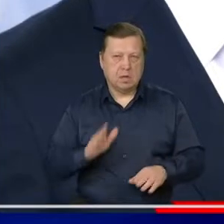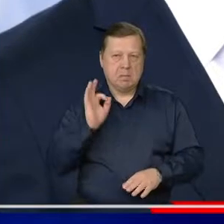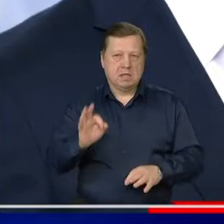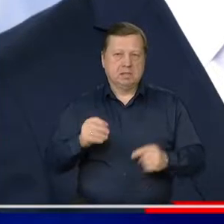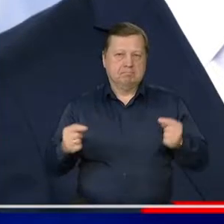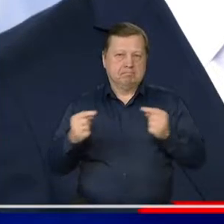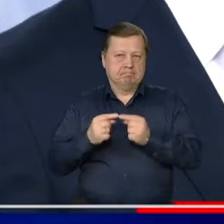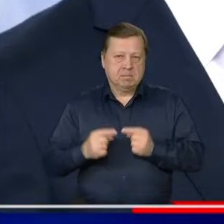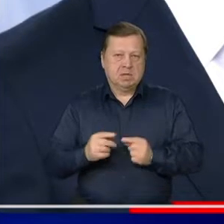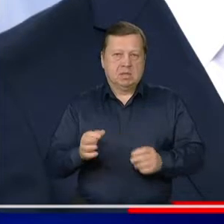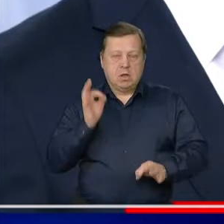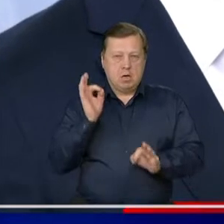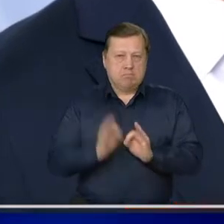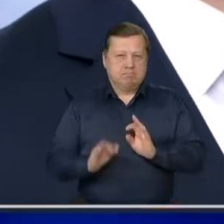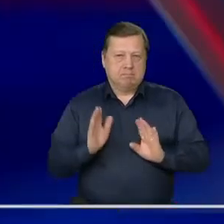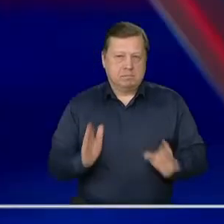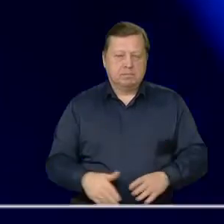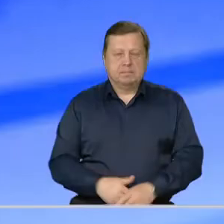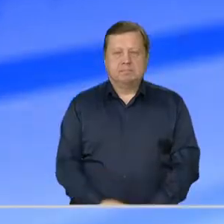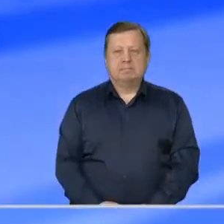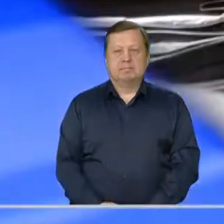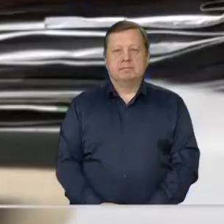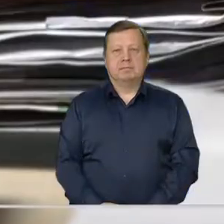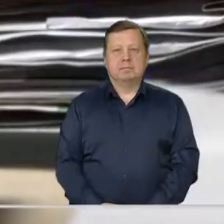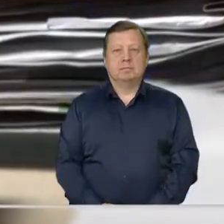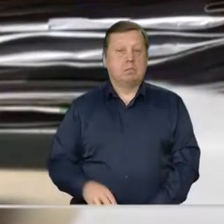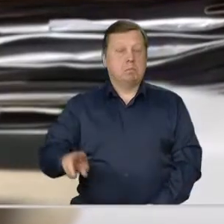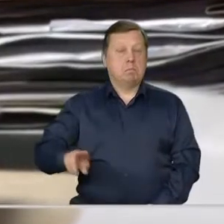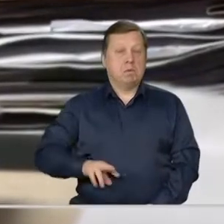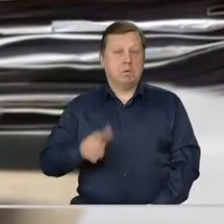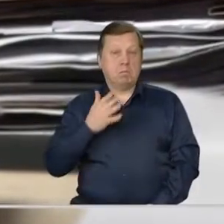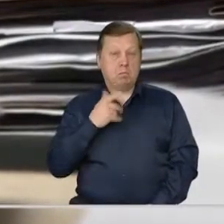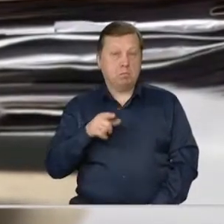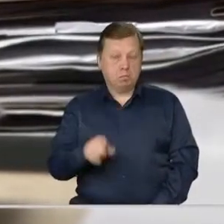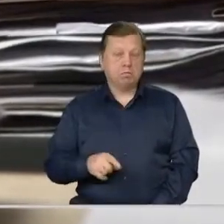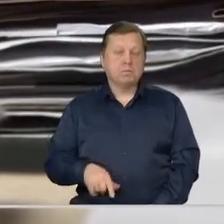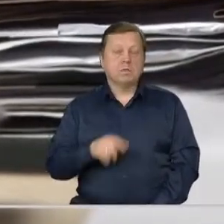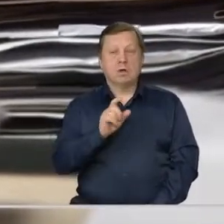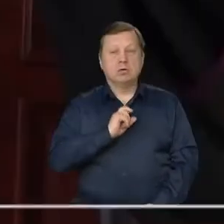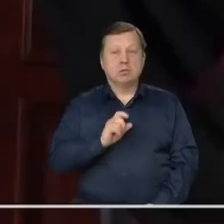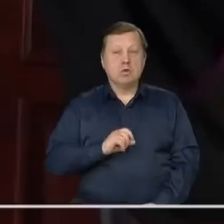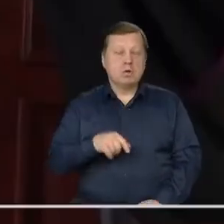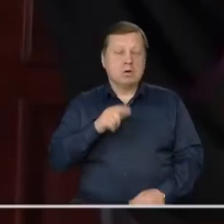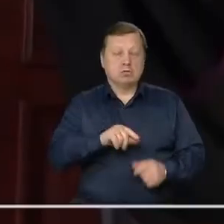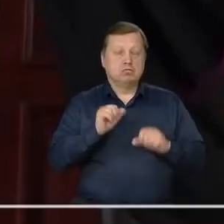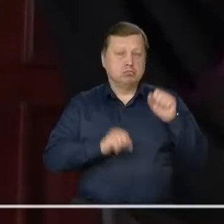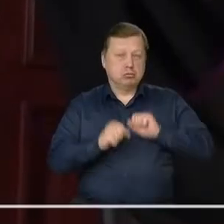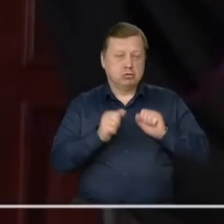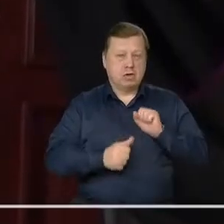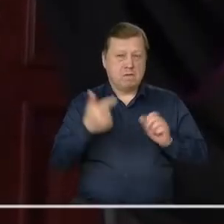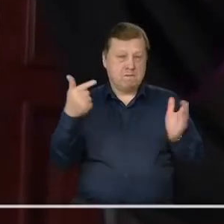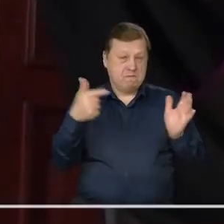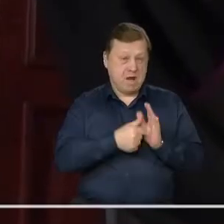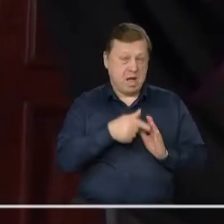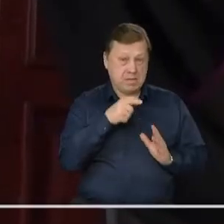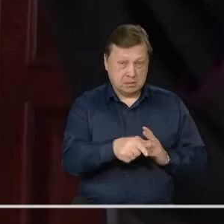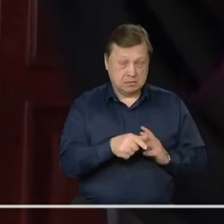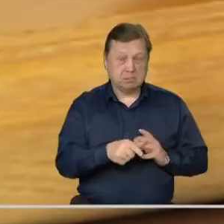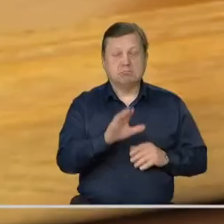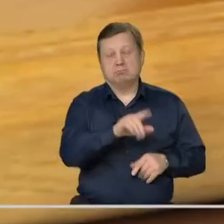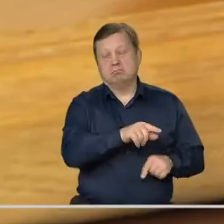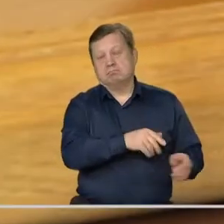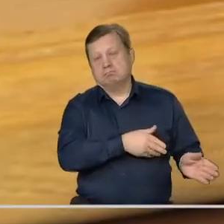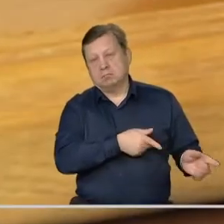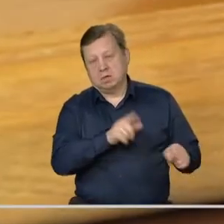przyjaznymi przejrzystym przybliżoną obywatelom minister zapowiedział odbiurokratyzowanie rządów ponad 2 tysiące sędziów funkcyjnych ma